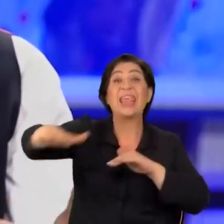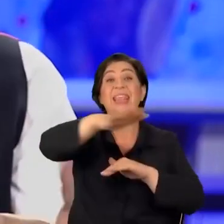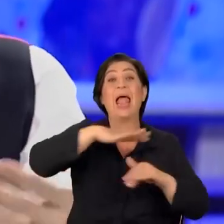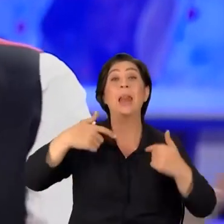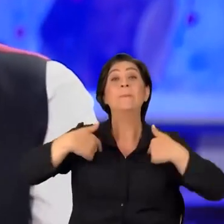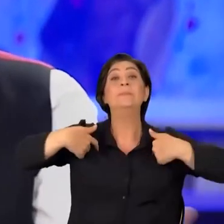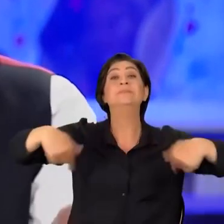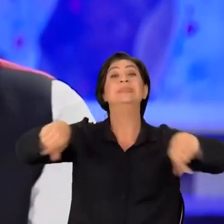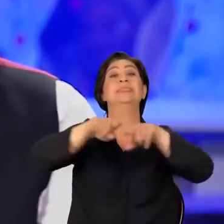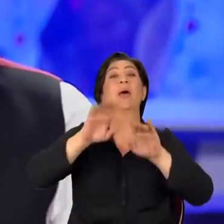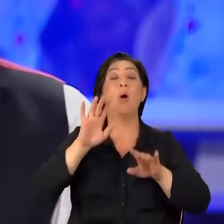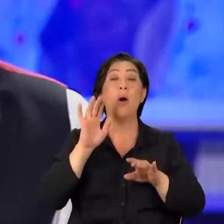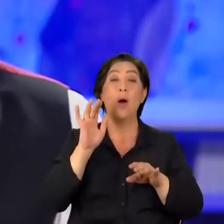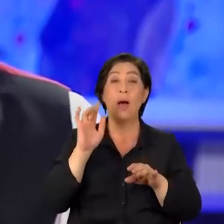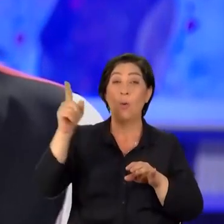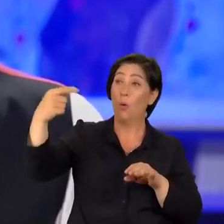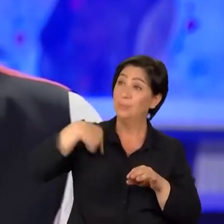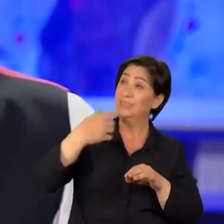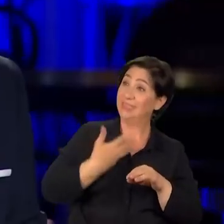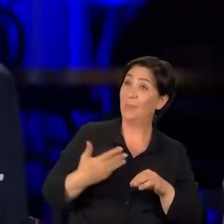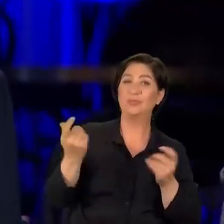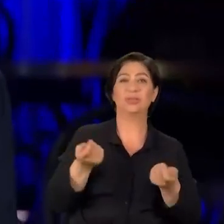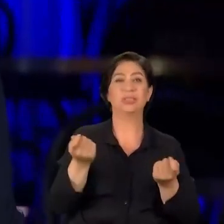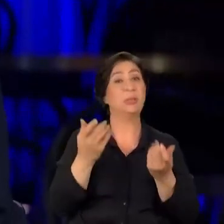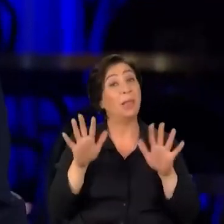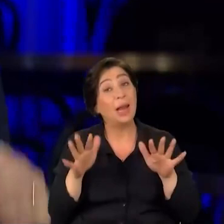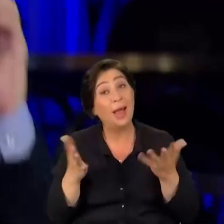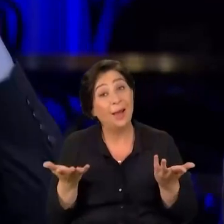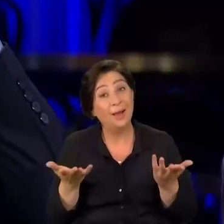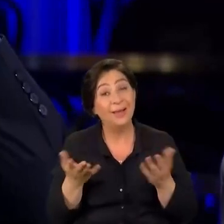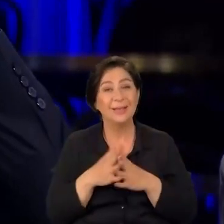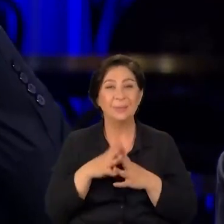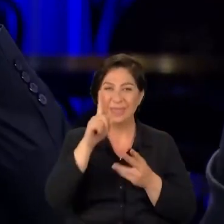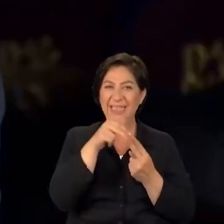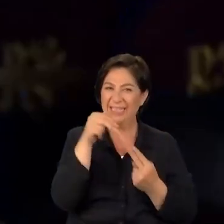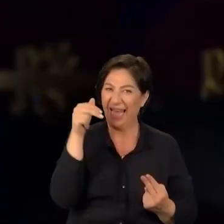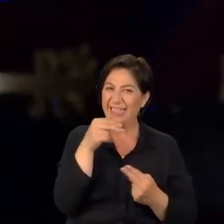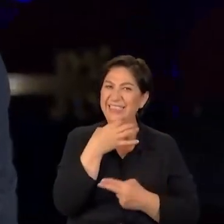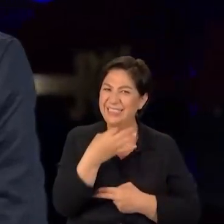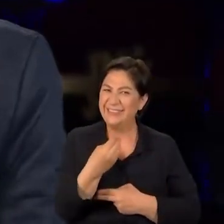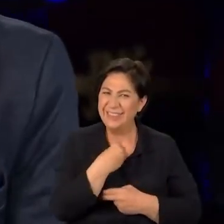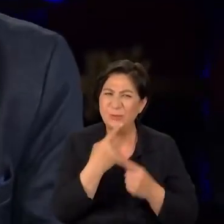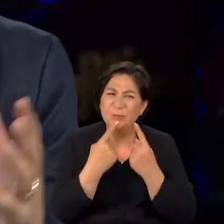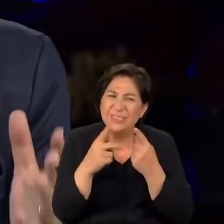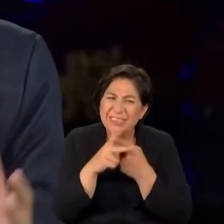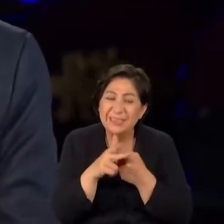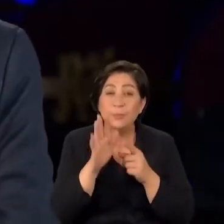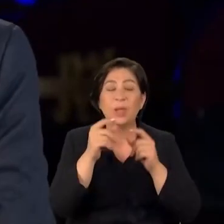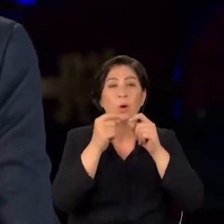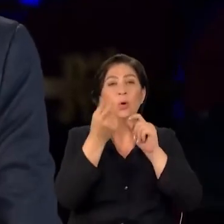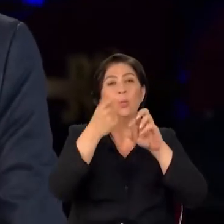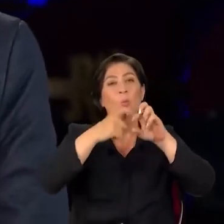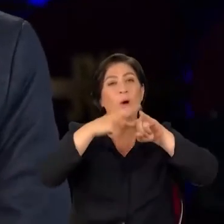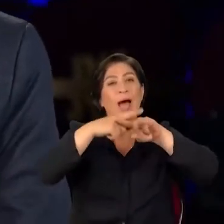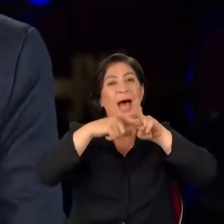orta yaşlar gençlerin kendilerini ama sevmesini çok sağlayabilirler. Doğru. Şöyle bir hikaye anlatmama izin verin. Çok affedersiniz. Burhan Sönmez'in